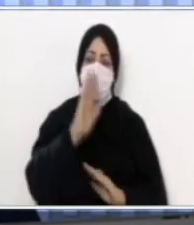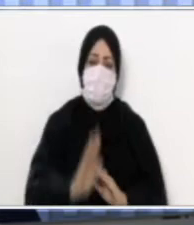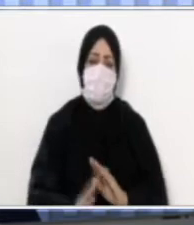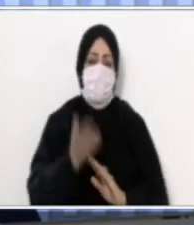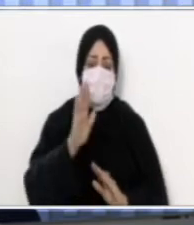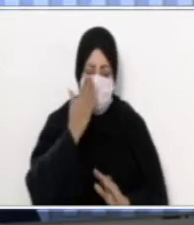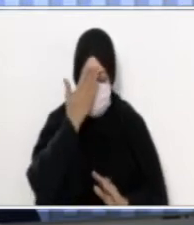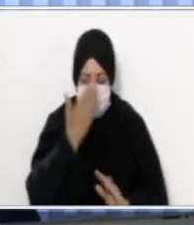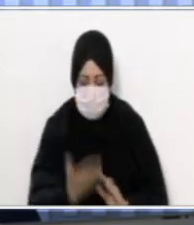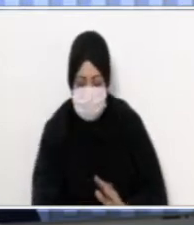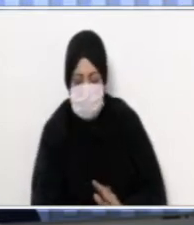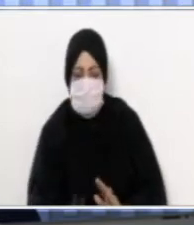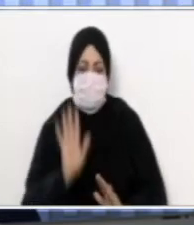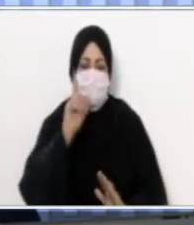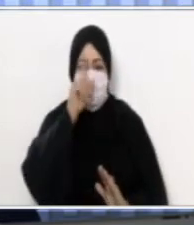الأركان